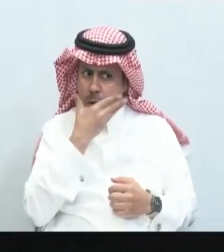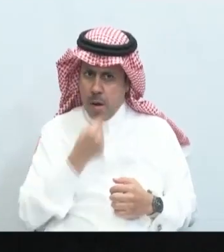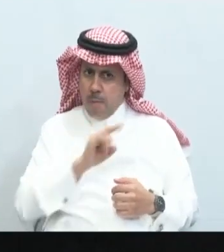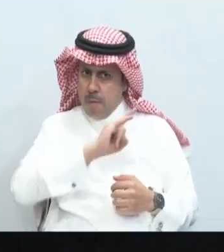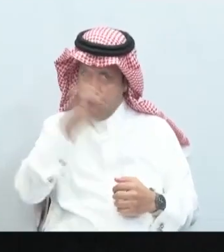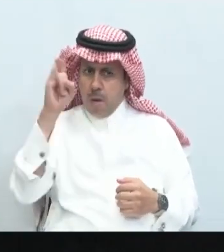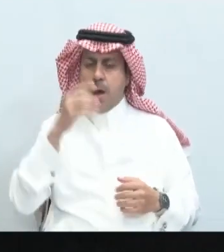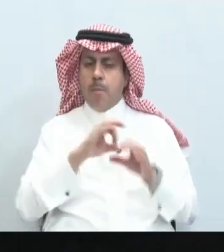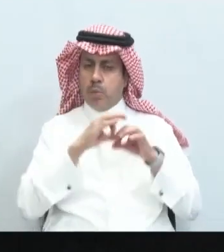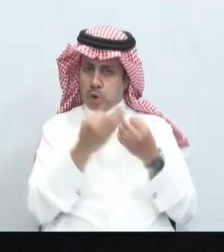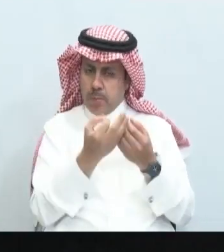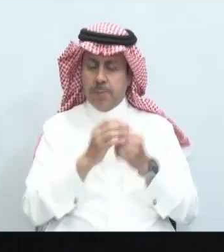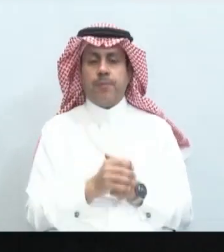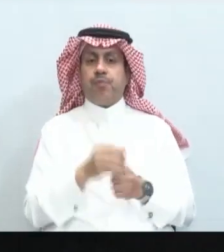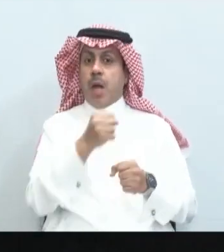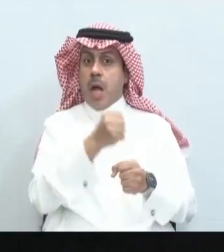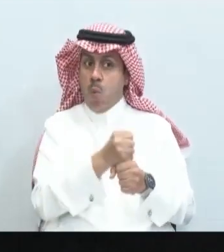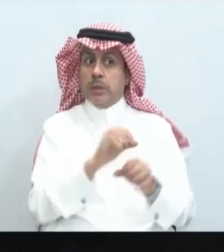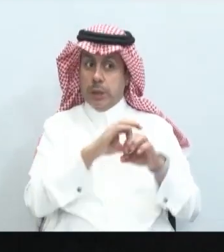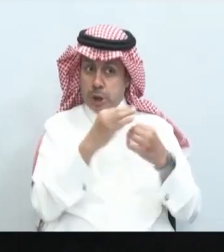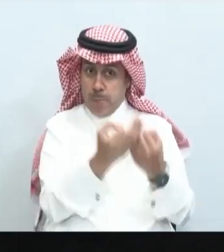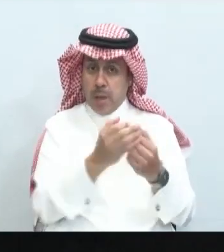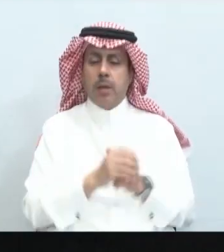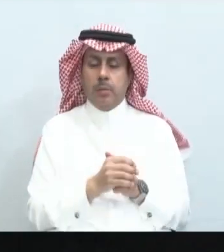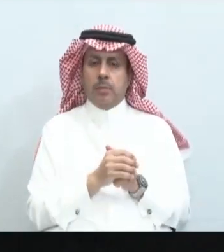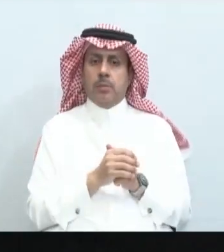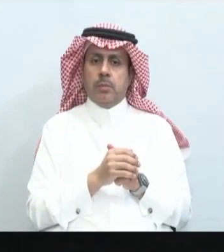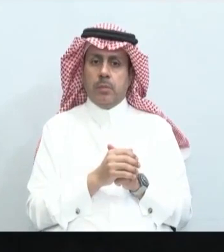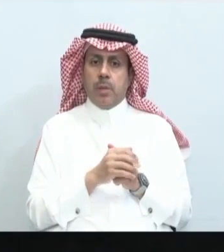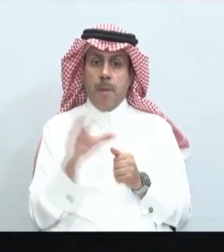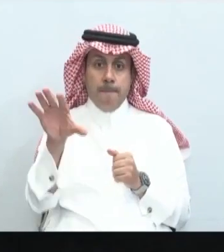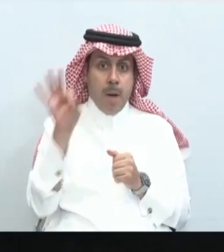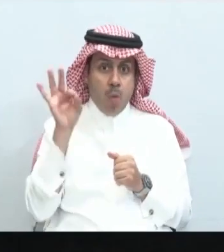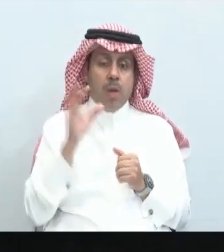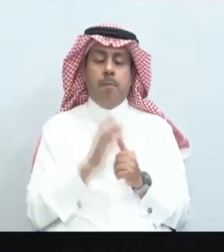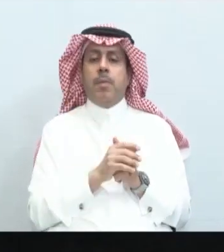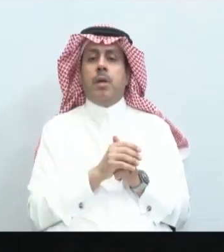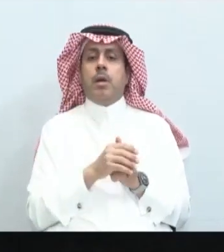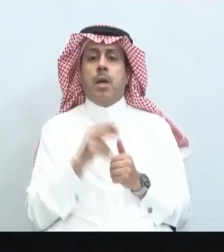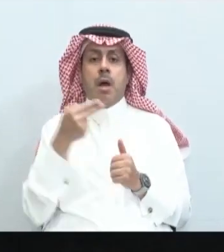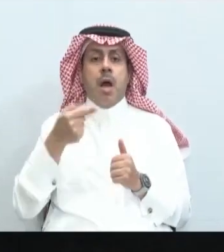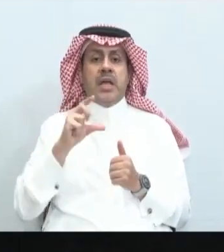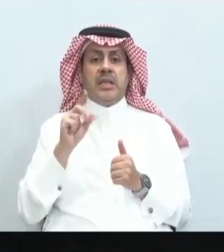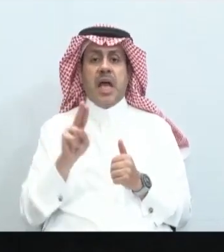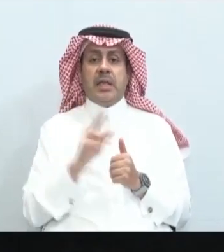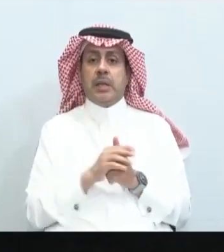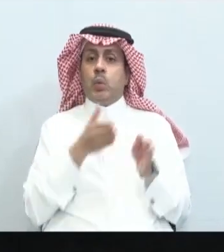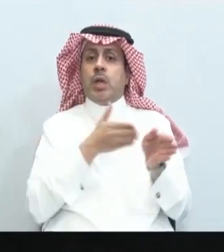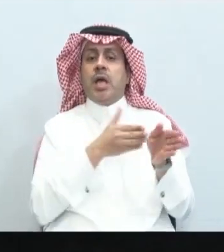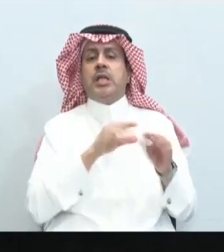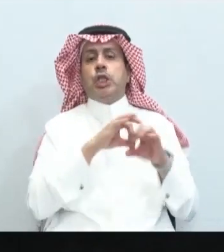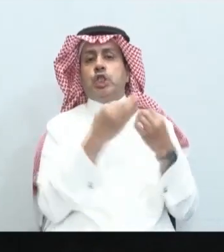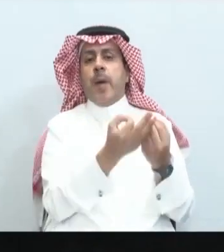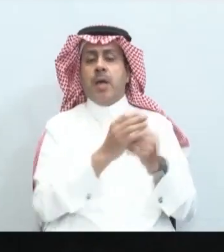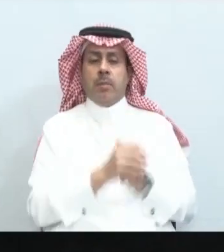فنجد ان هذه القواعد الاجتماعيه هي ماخوذه من العادات والتقاليد وايضا